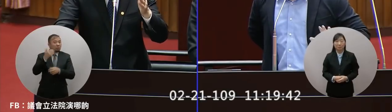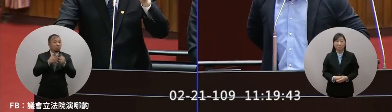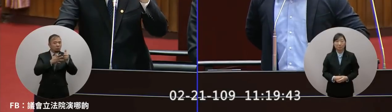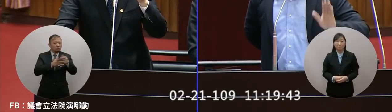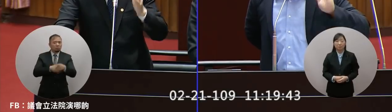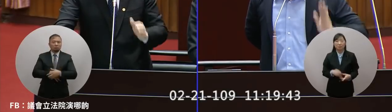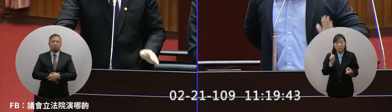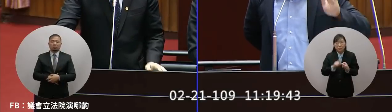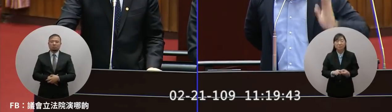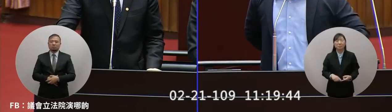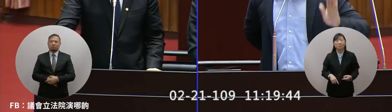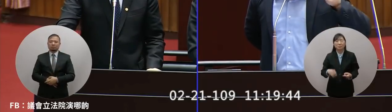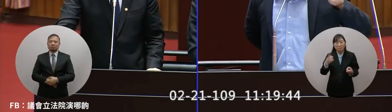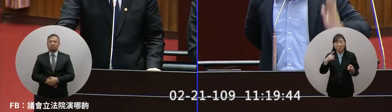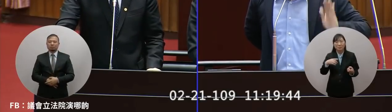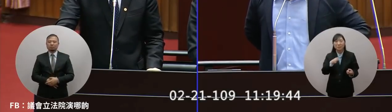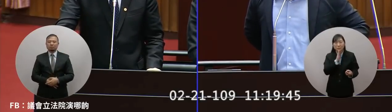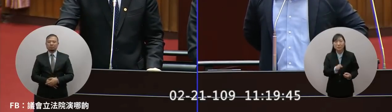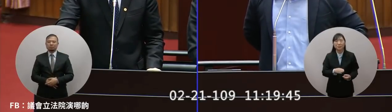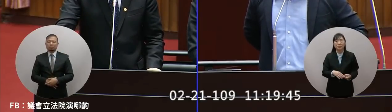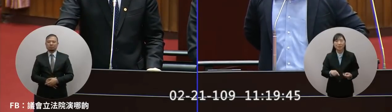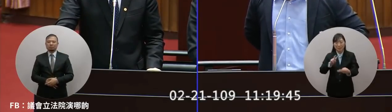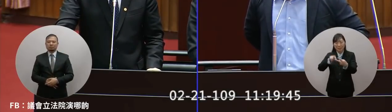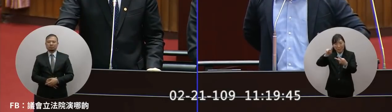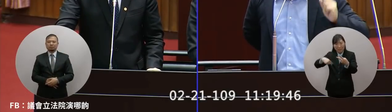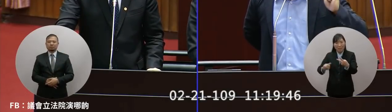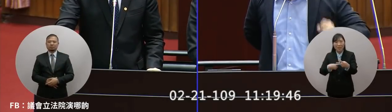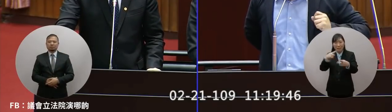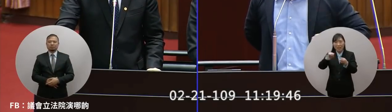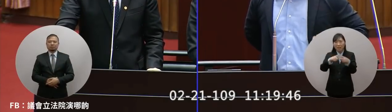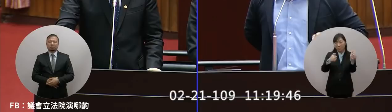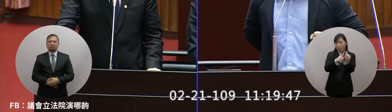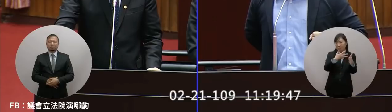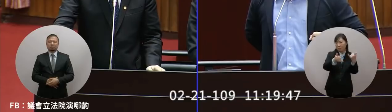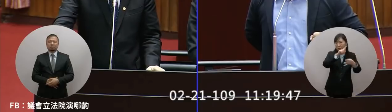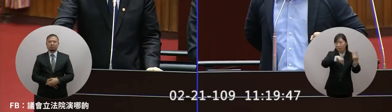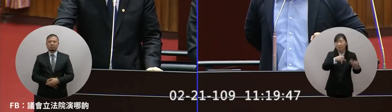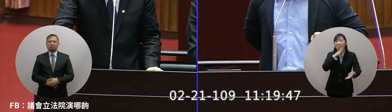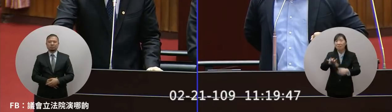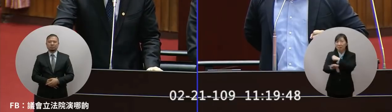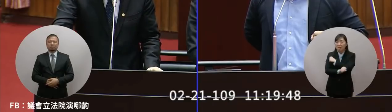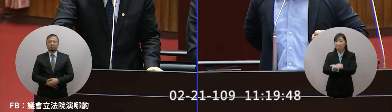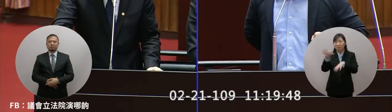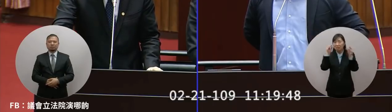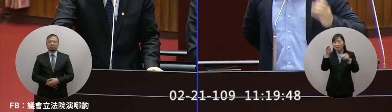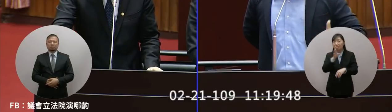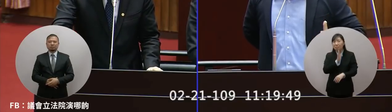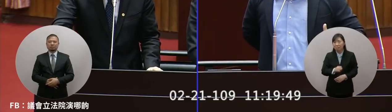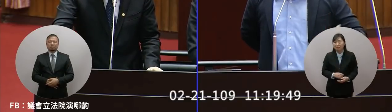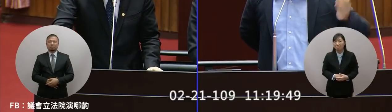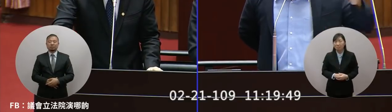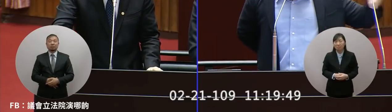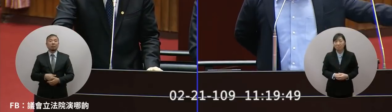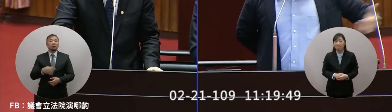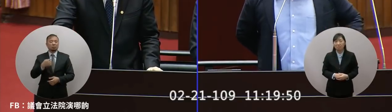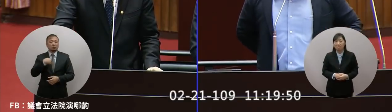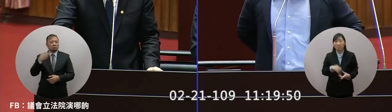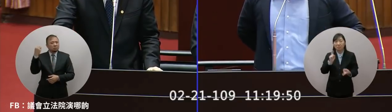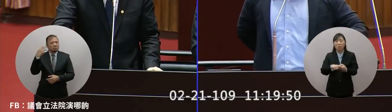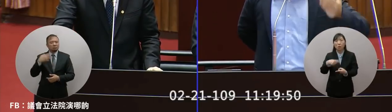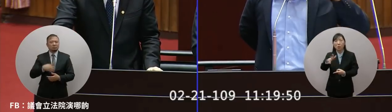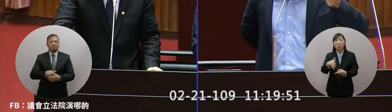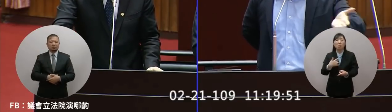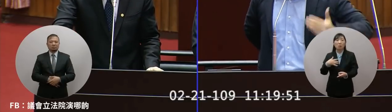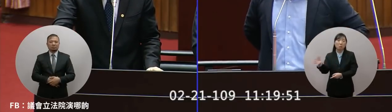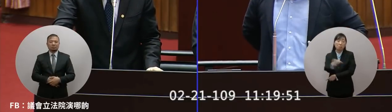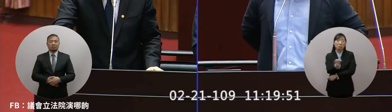在当 时。是啊，应该就是这个刑事附带民事，这个是非常基本的啊。对不对？ 我的了解， 为什么出了这